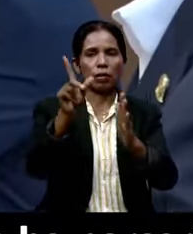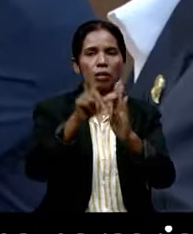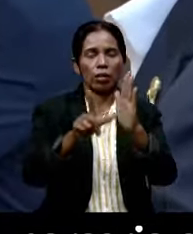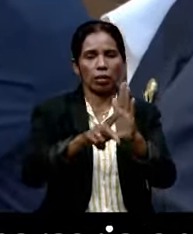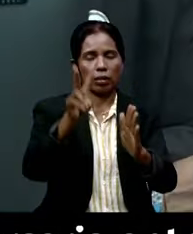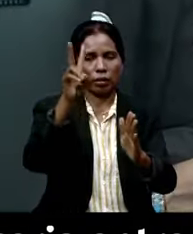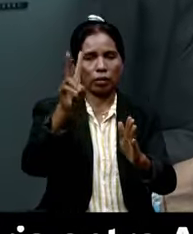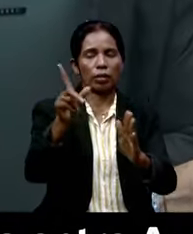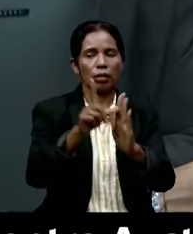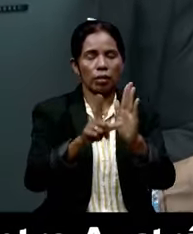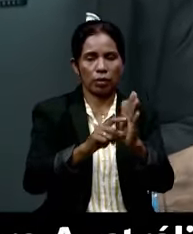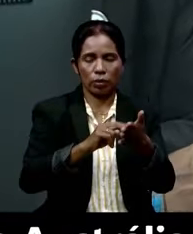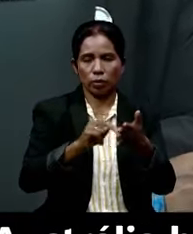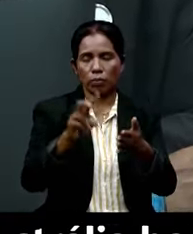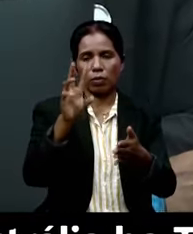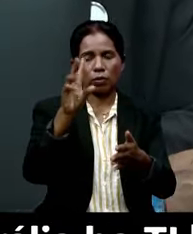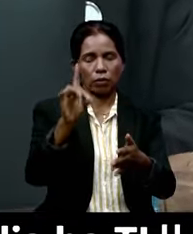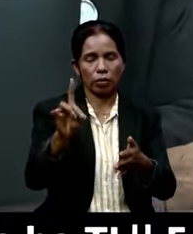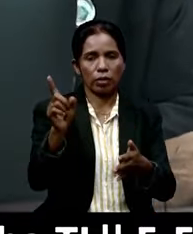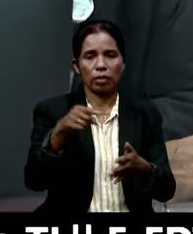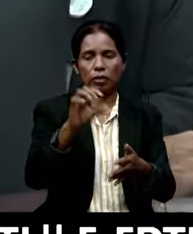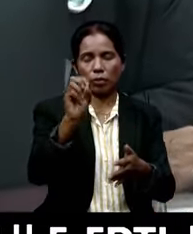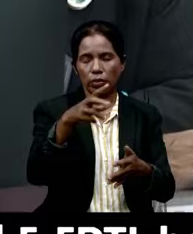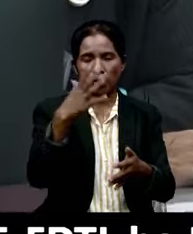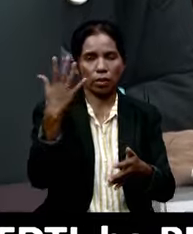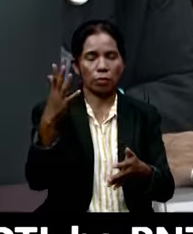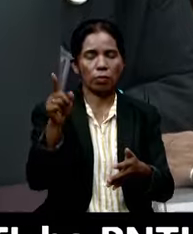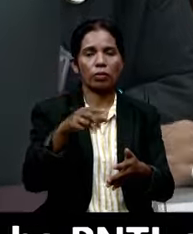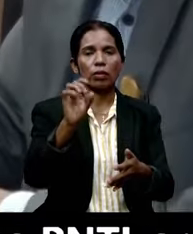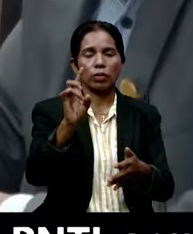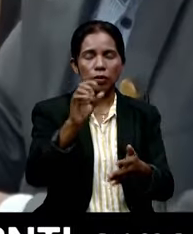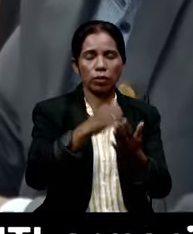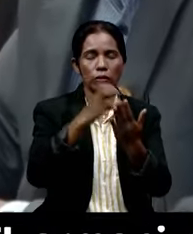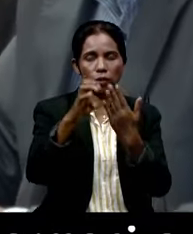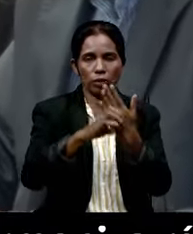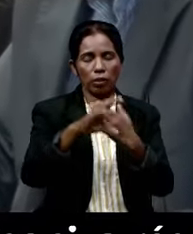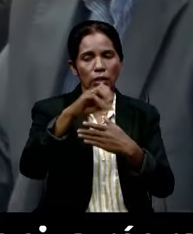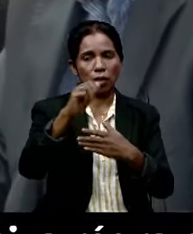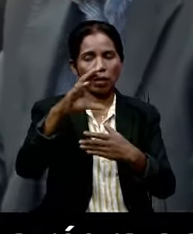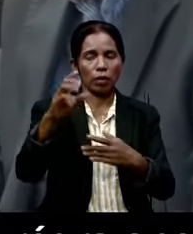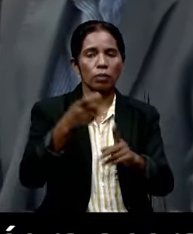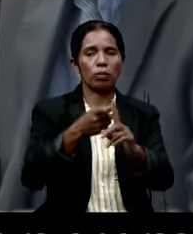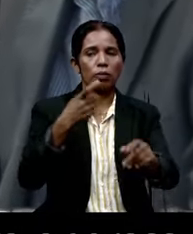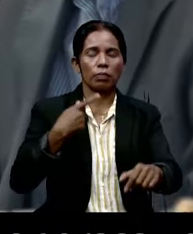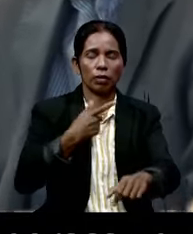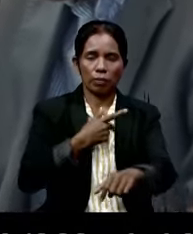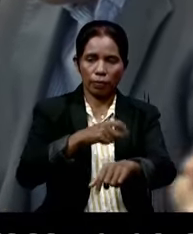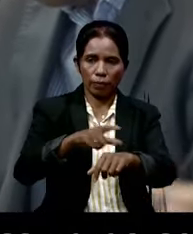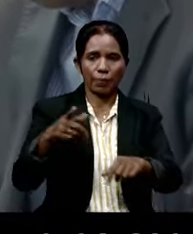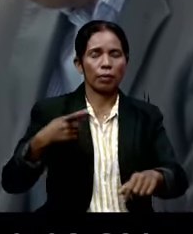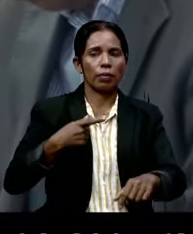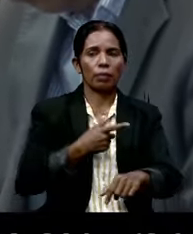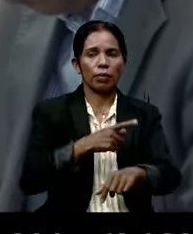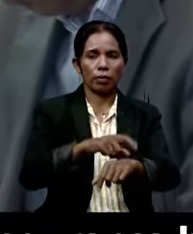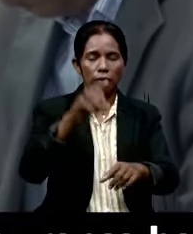lei numero walu bara ring Rusia lorong sanula selima fulan Julio kon ba komisario kak husi Parlamento Nasional. O alterasang une, Parlamento Nasional bele